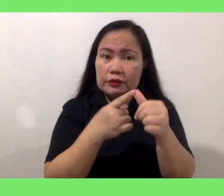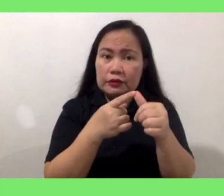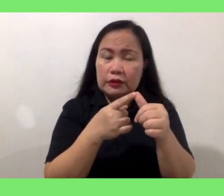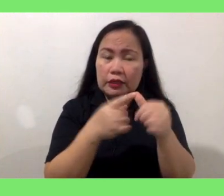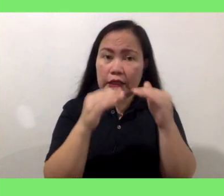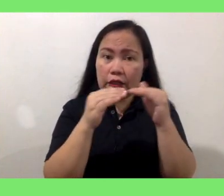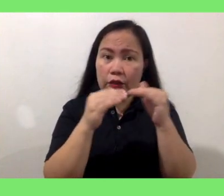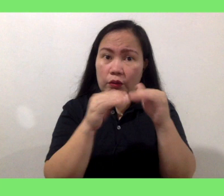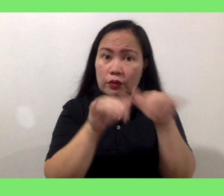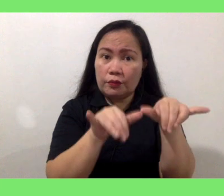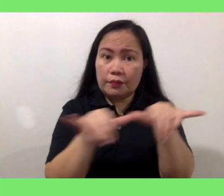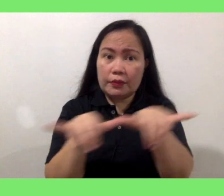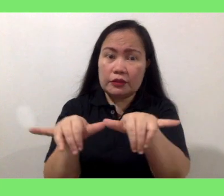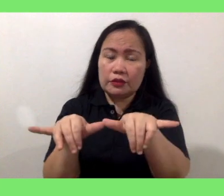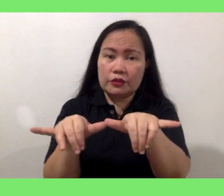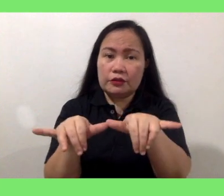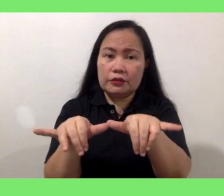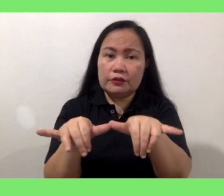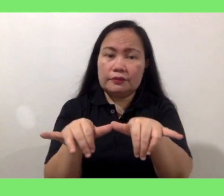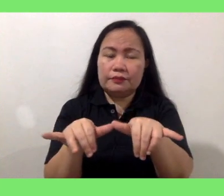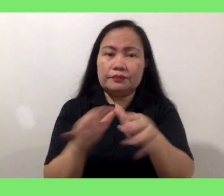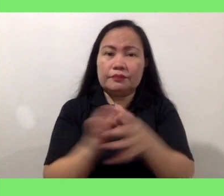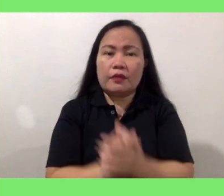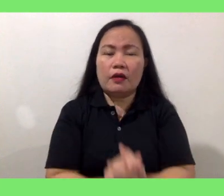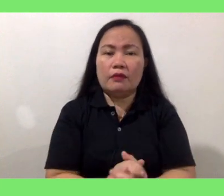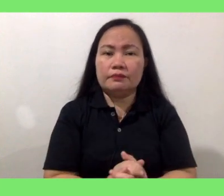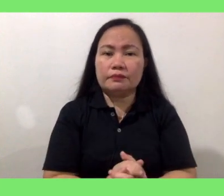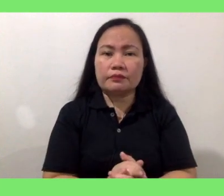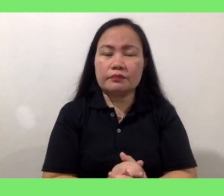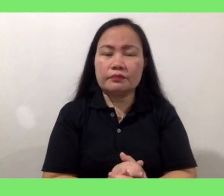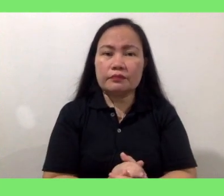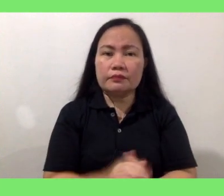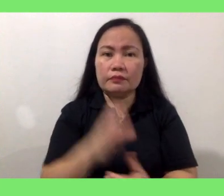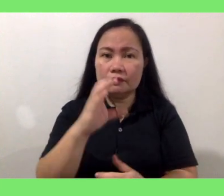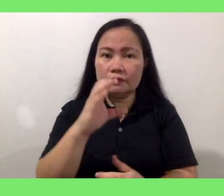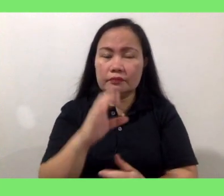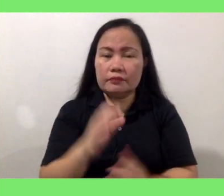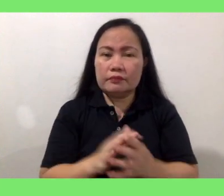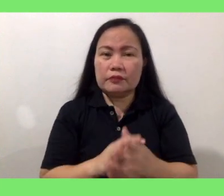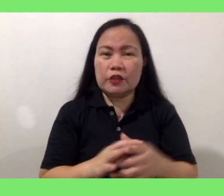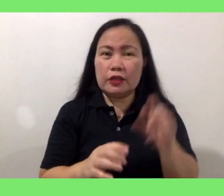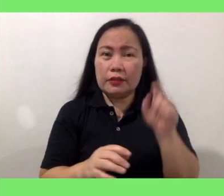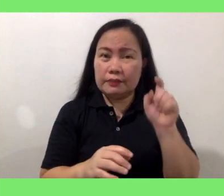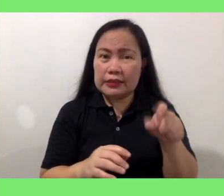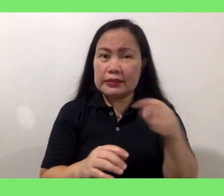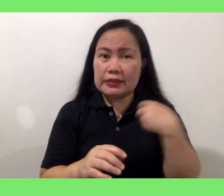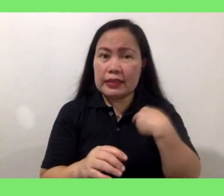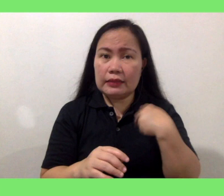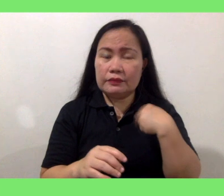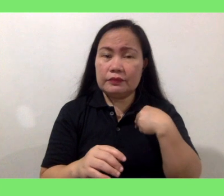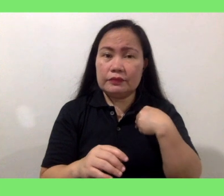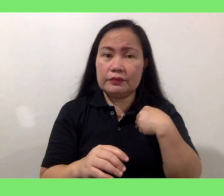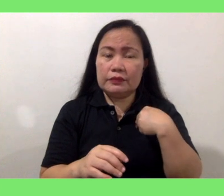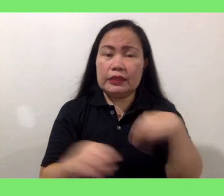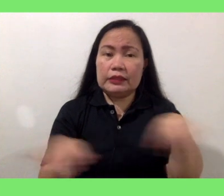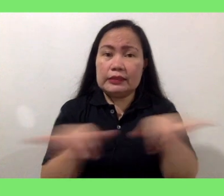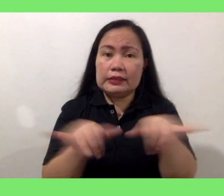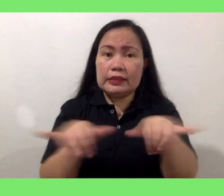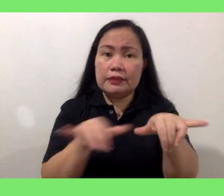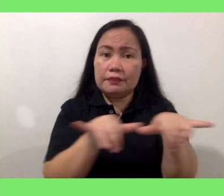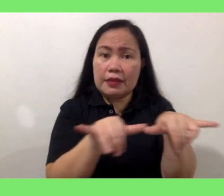muna na equal sila ng measures. Kasi para masabi natin congruent segments, they must have the